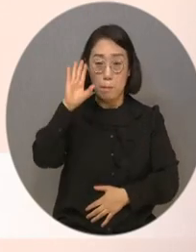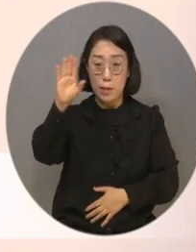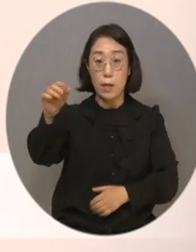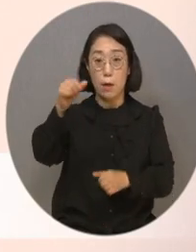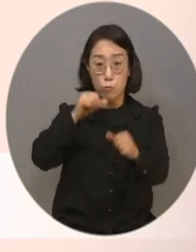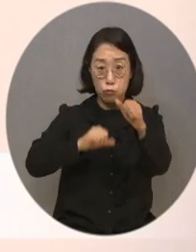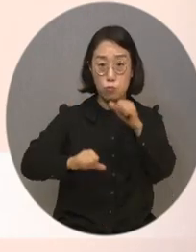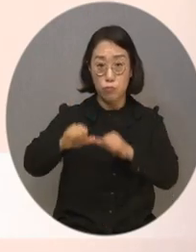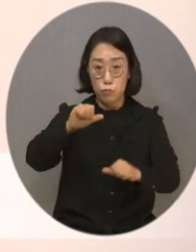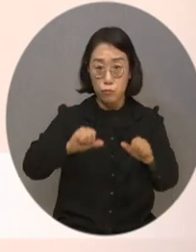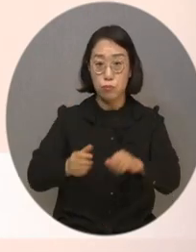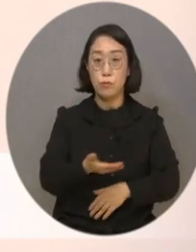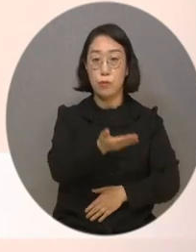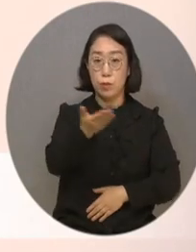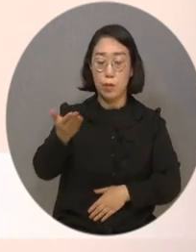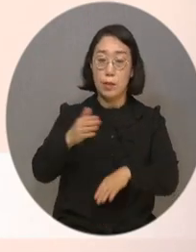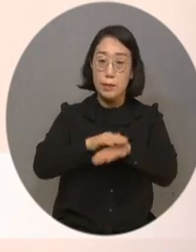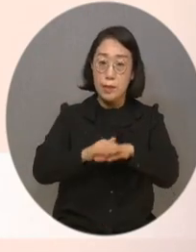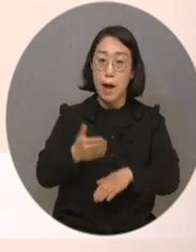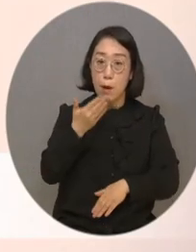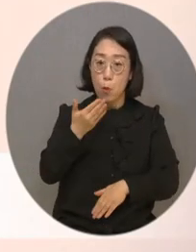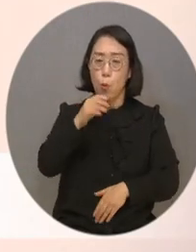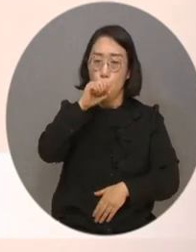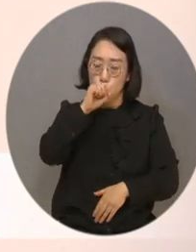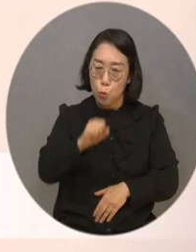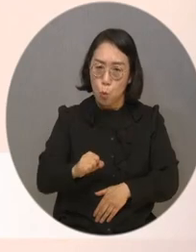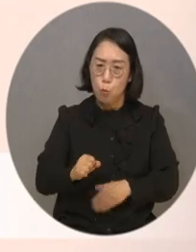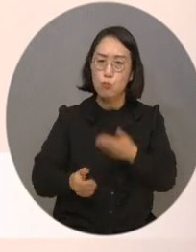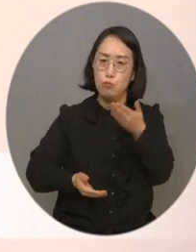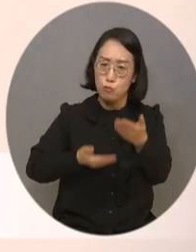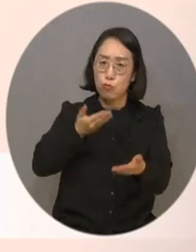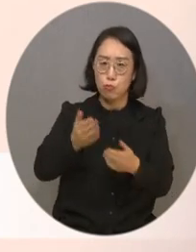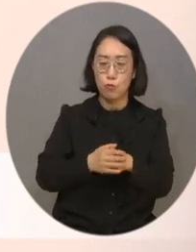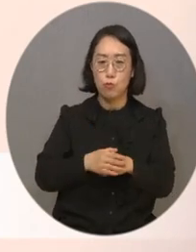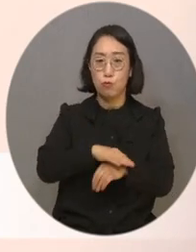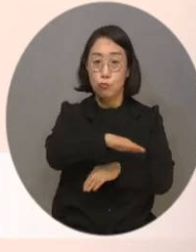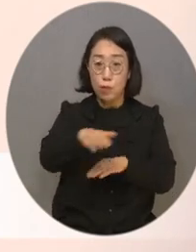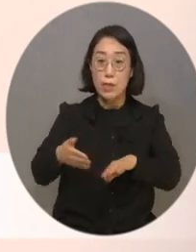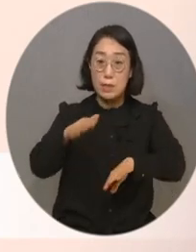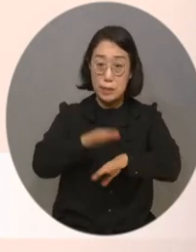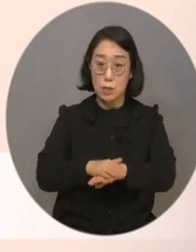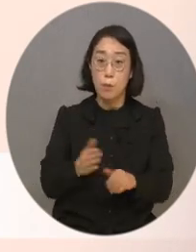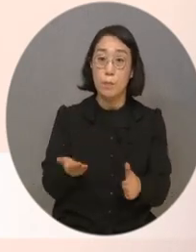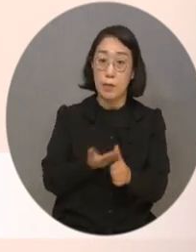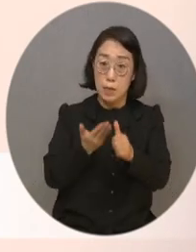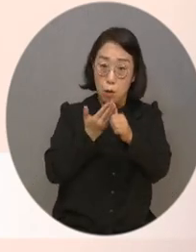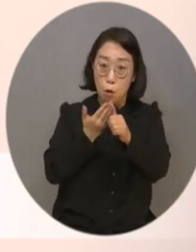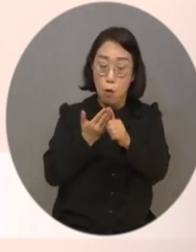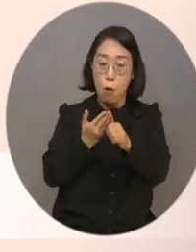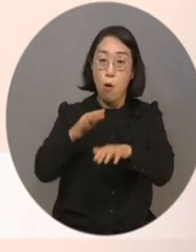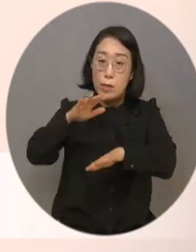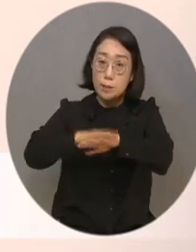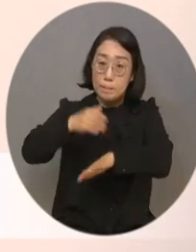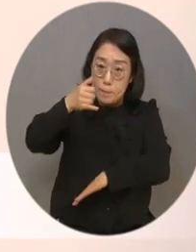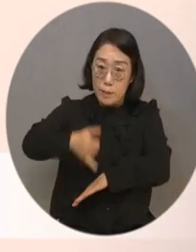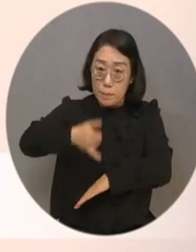후손들이 정말 제대로 먹고 살까. 우리 농축산물로 제대로 먹어가면서